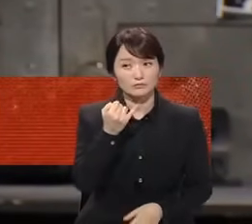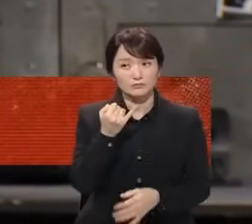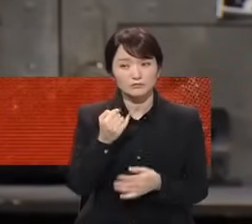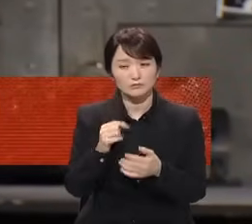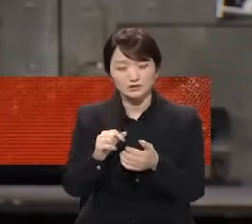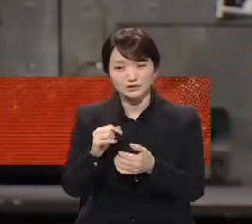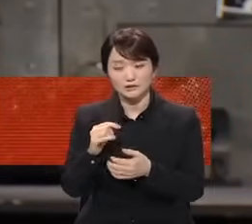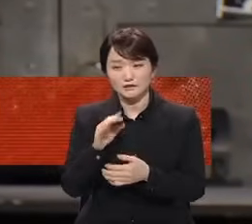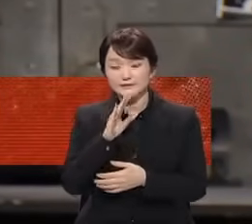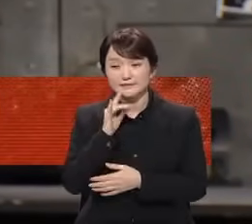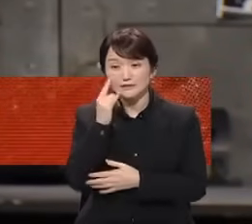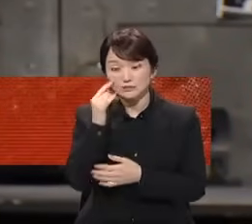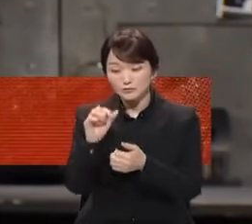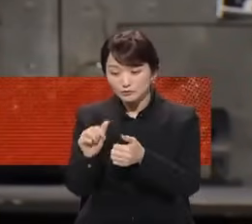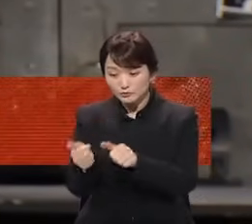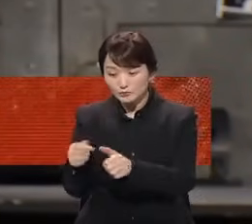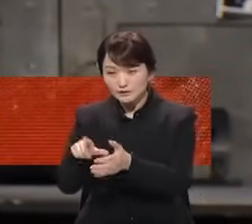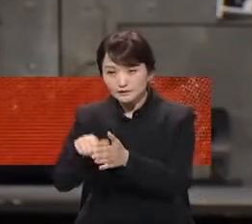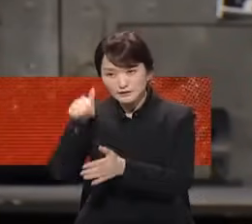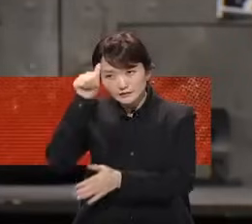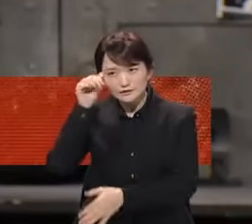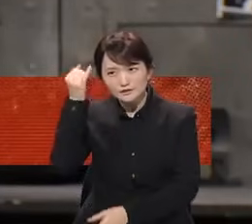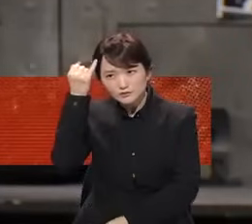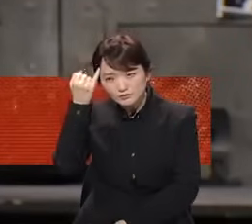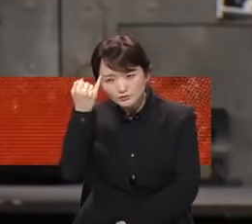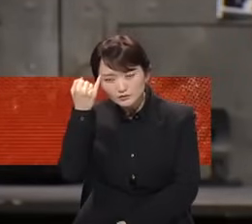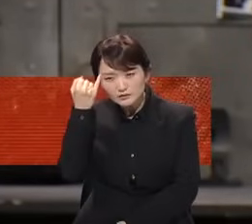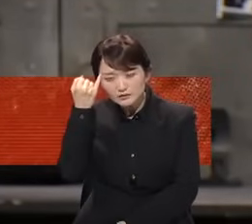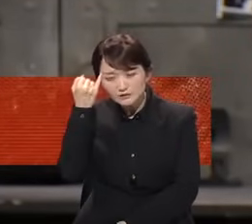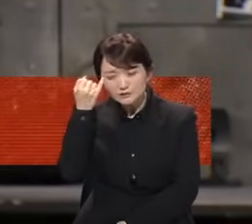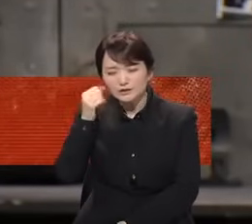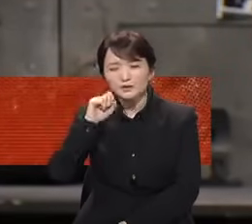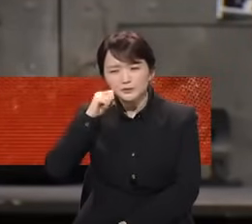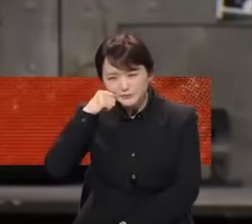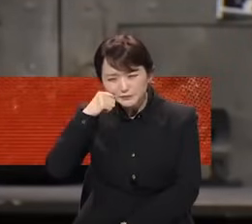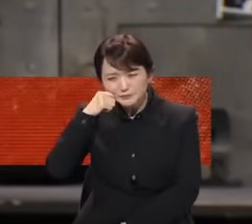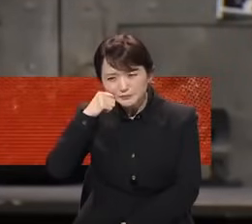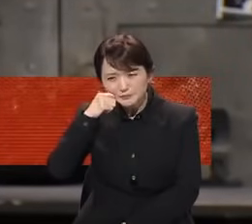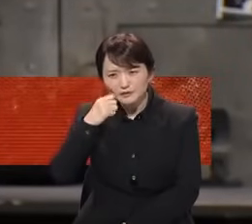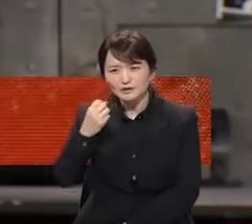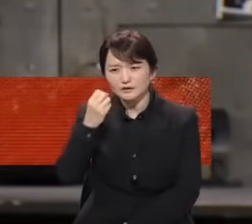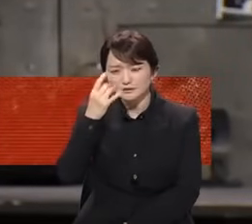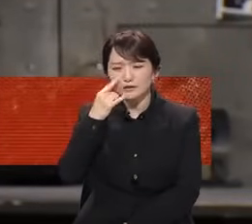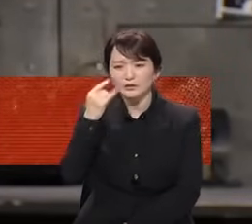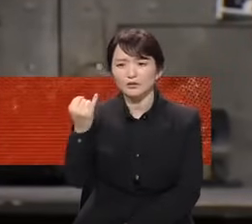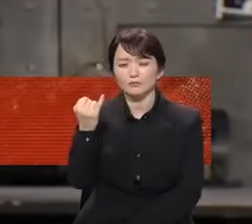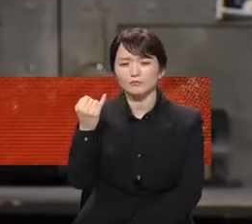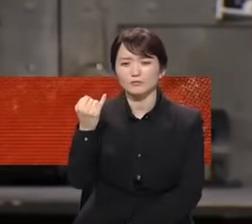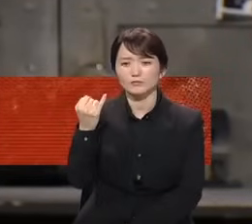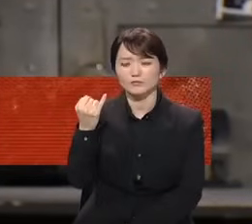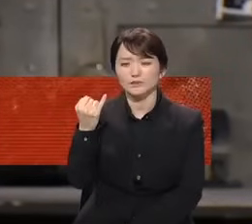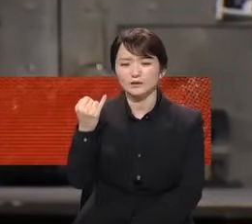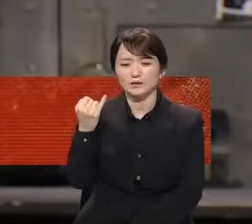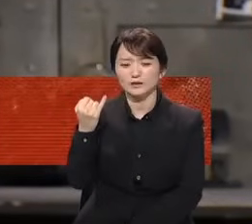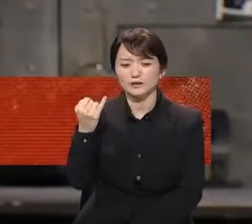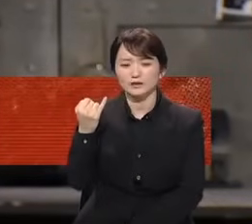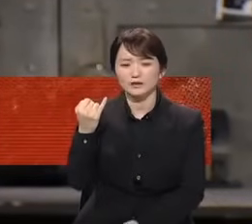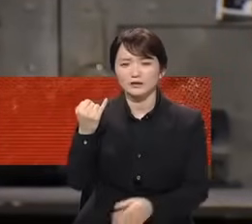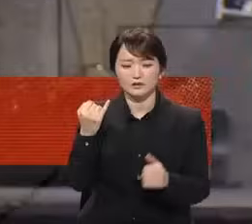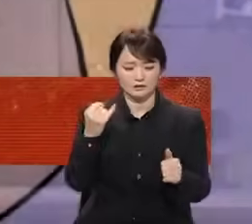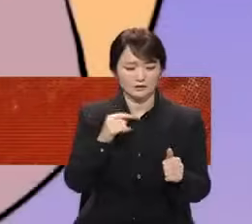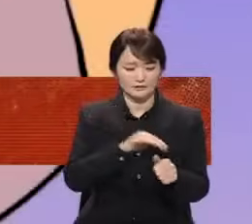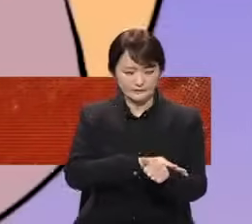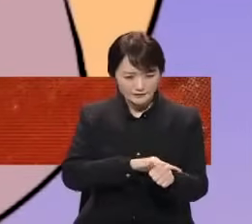잘 이게 자기가 이제 나중에 결혼해서 새엄마로서 많이 자독이고 있는데 어느 날은 방에서 라이터를 발견했대요. 아들